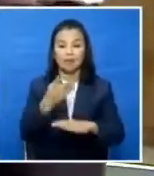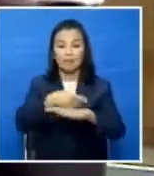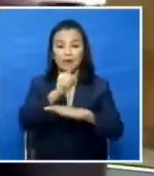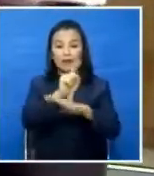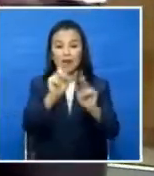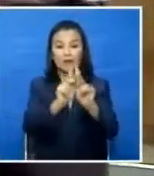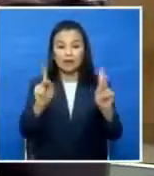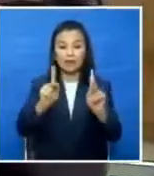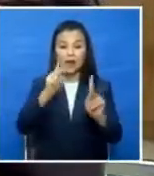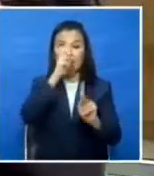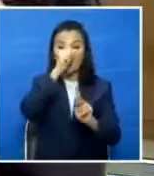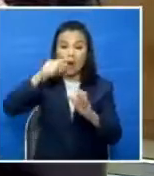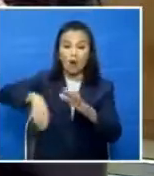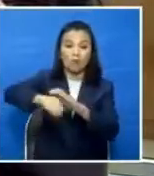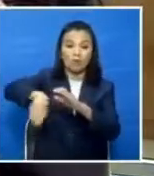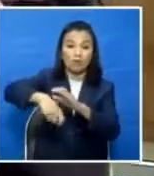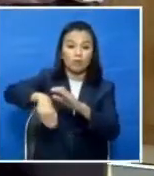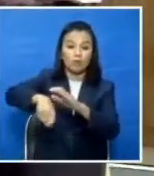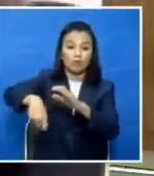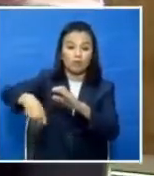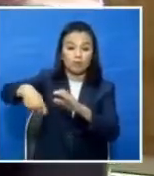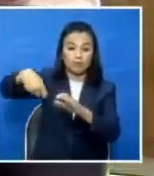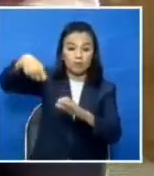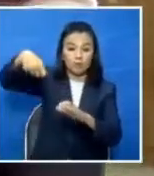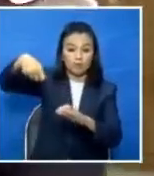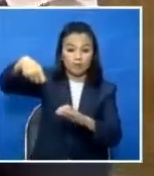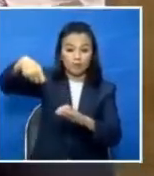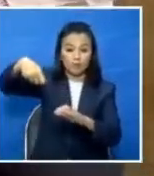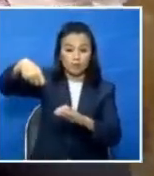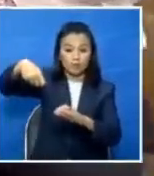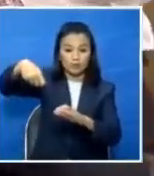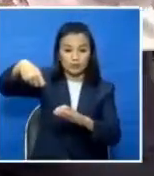การสุ่มตักลูกบอลครั้งที่1